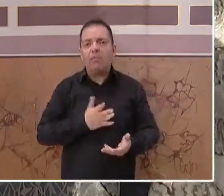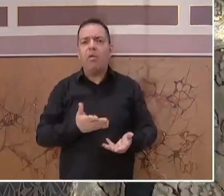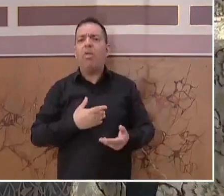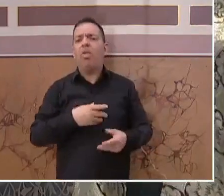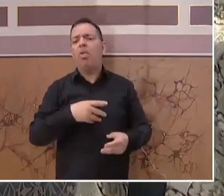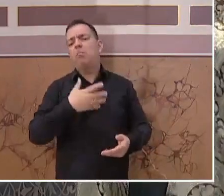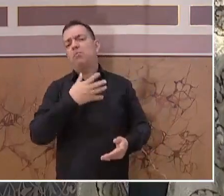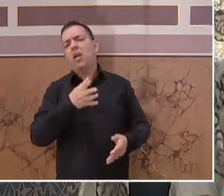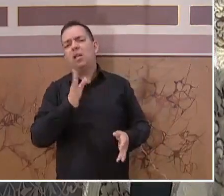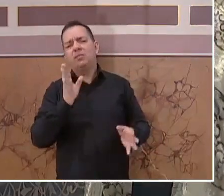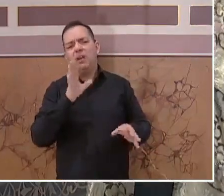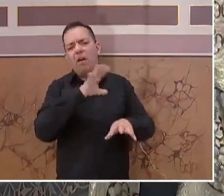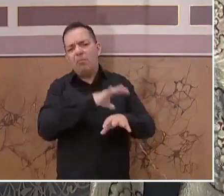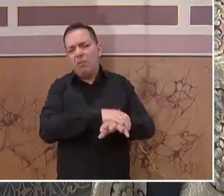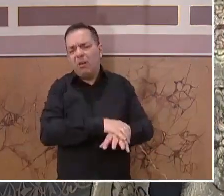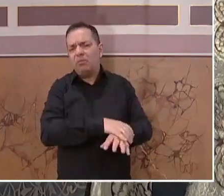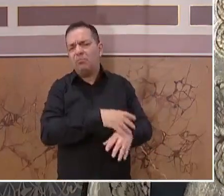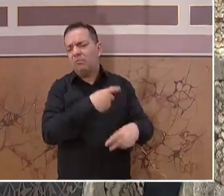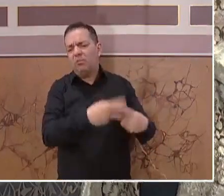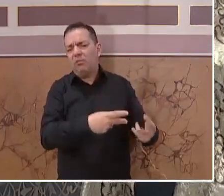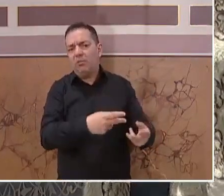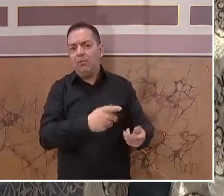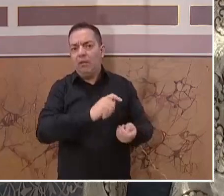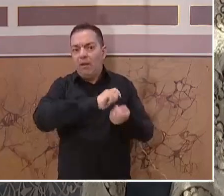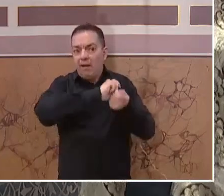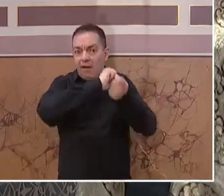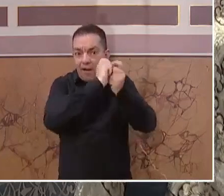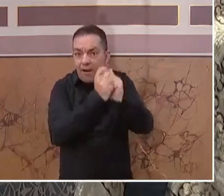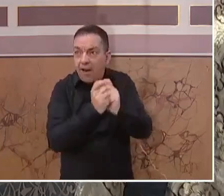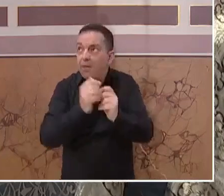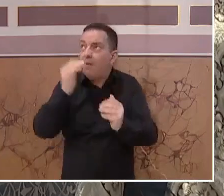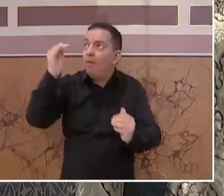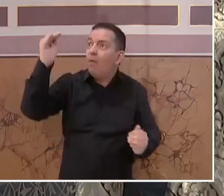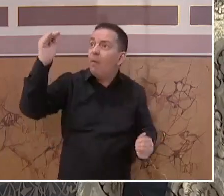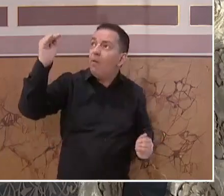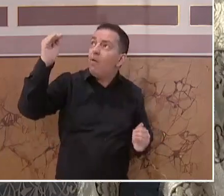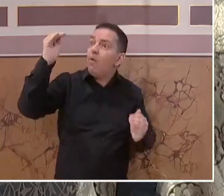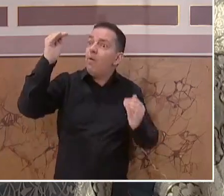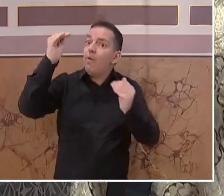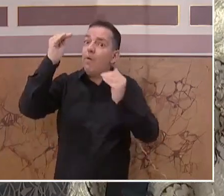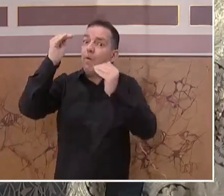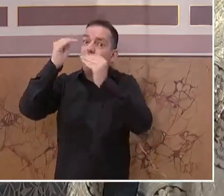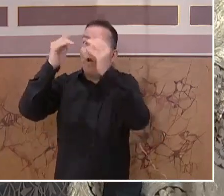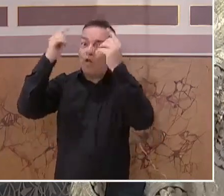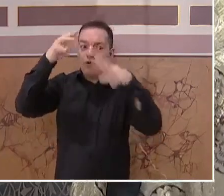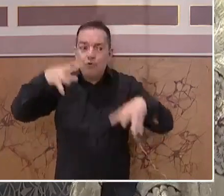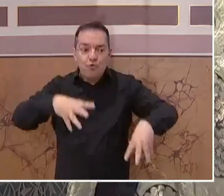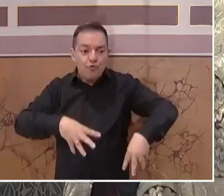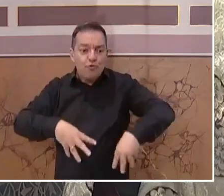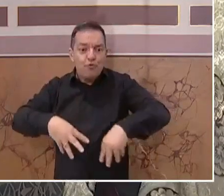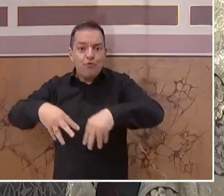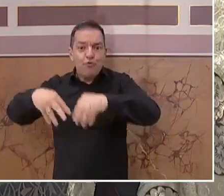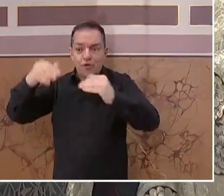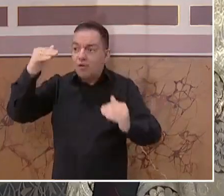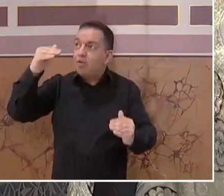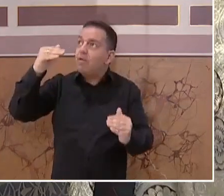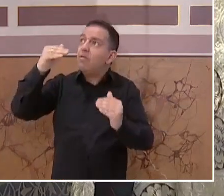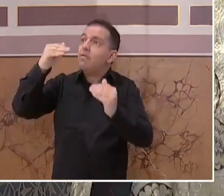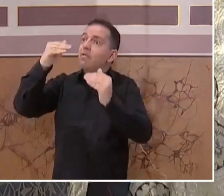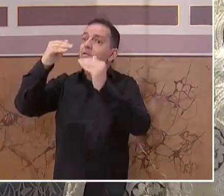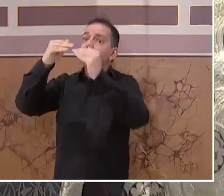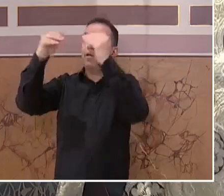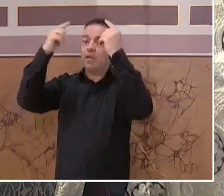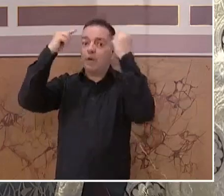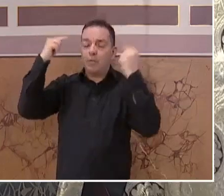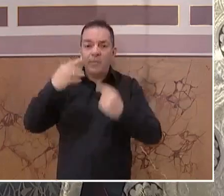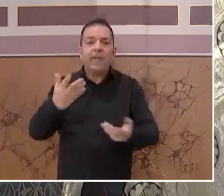θεοποιηθόμεν σύμφωνα με την διατύπωση του Αγίου Αθανασίου του Μεγάλου, για να γίνουμε δηλαδή